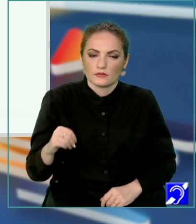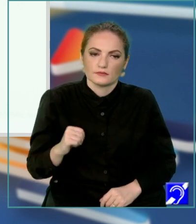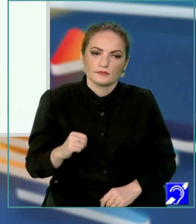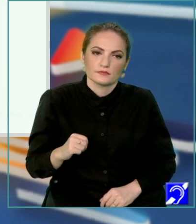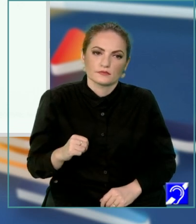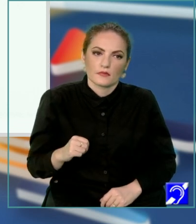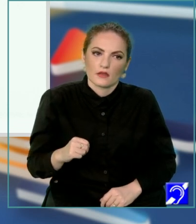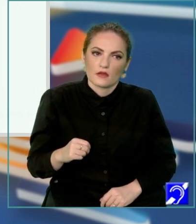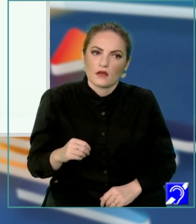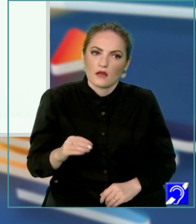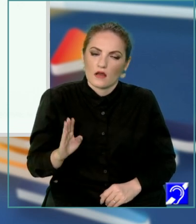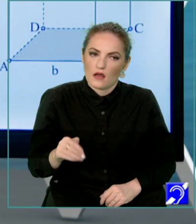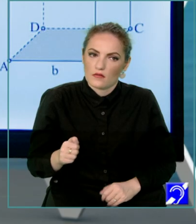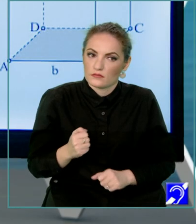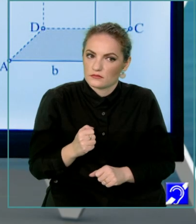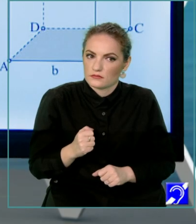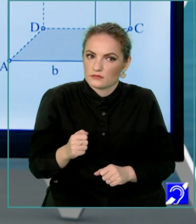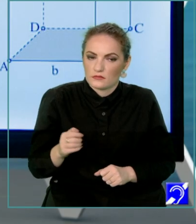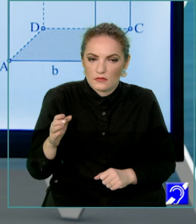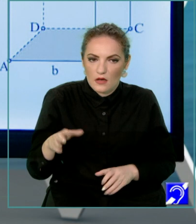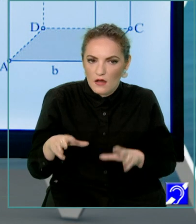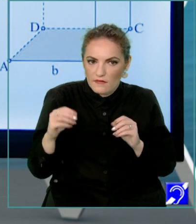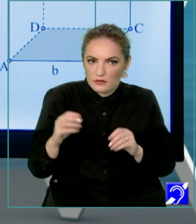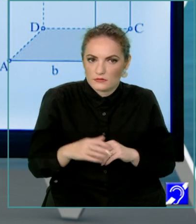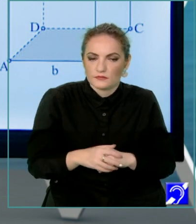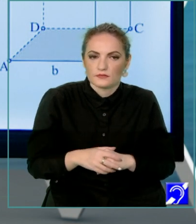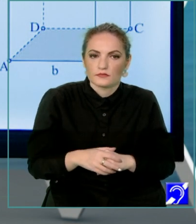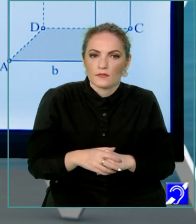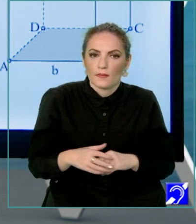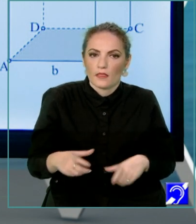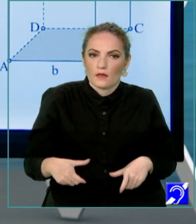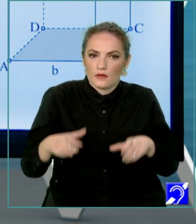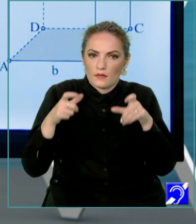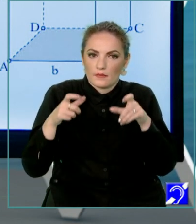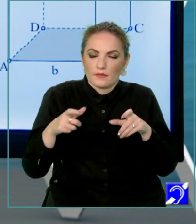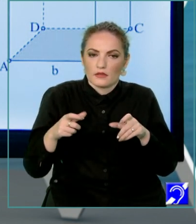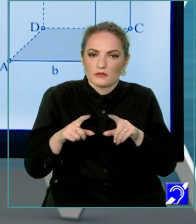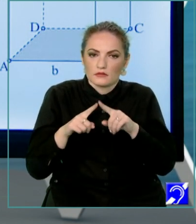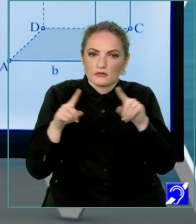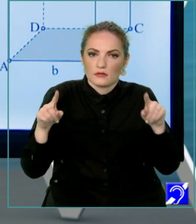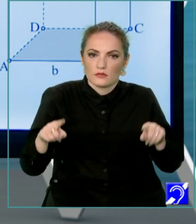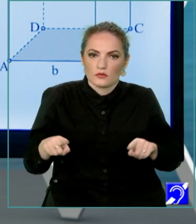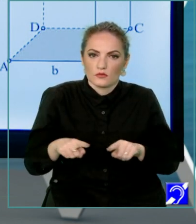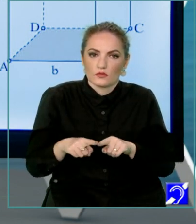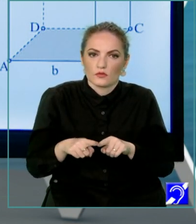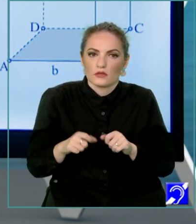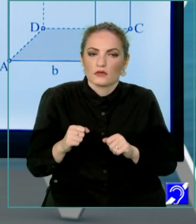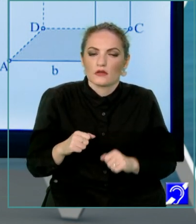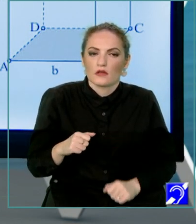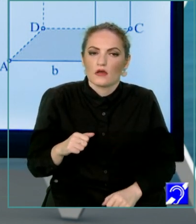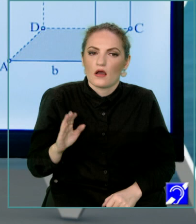să determinăm cele trei dimensiuni un paralelipiped dreptunghic ABCD a prim b prim c prim D prim